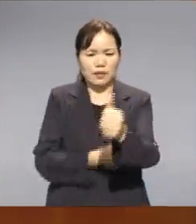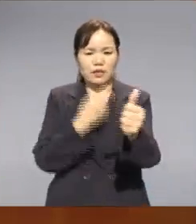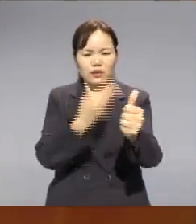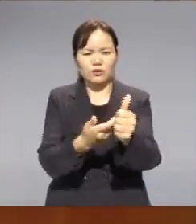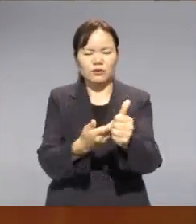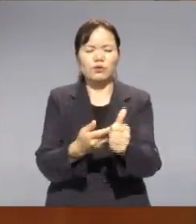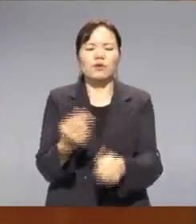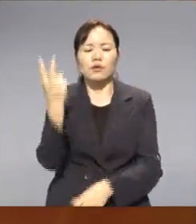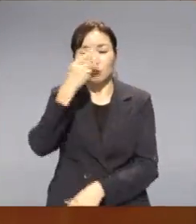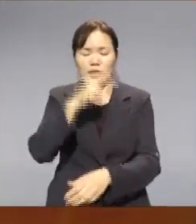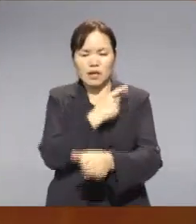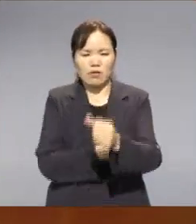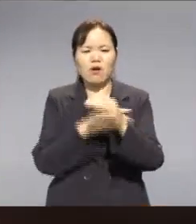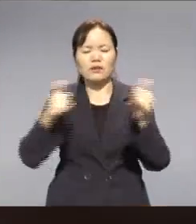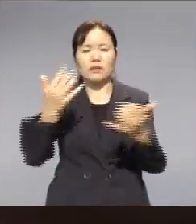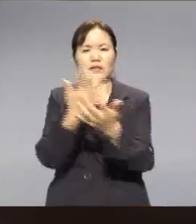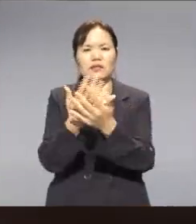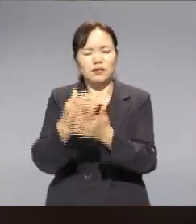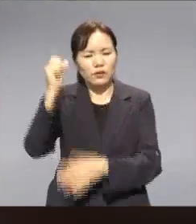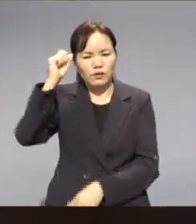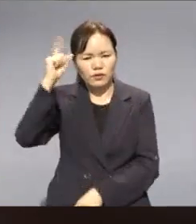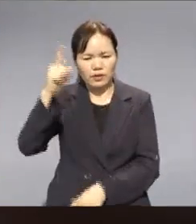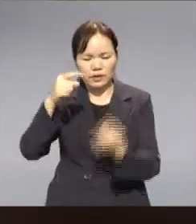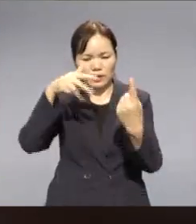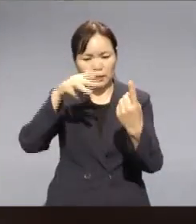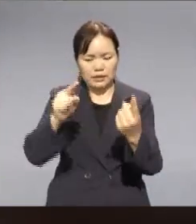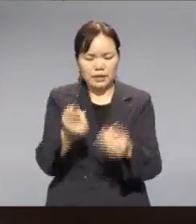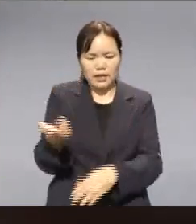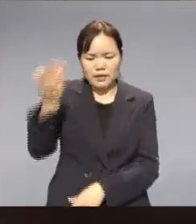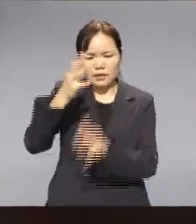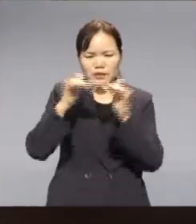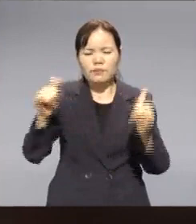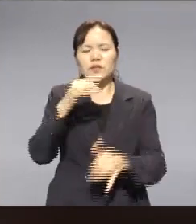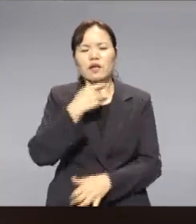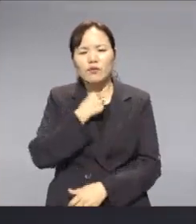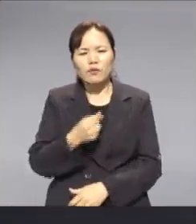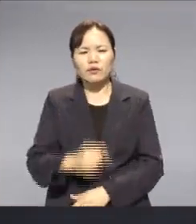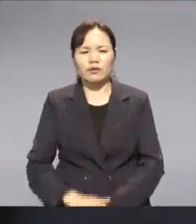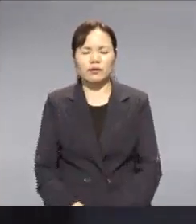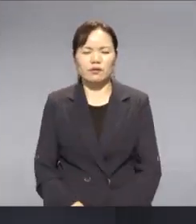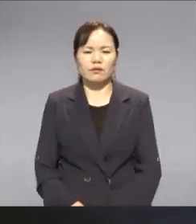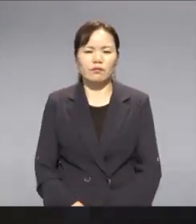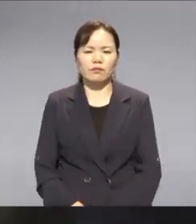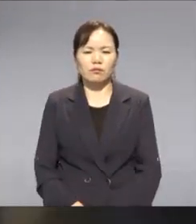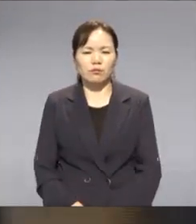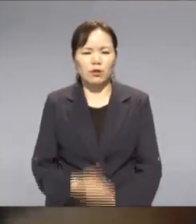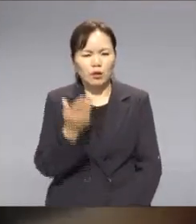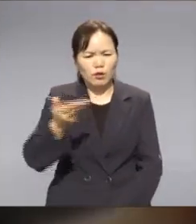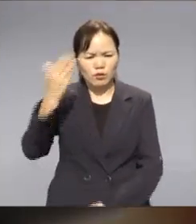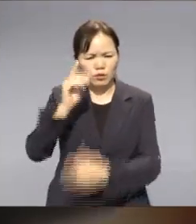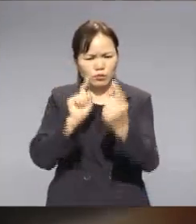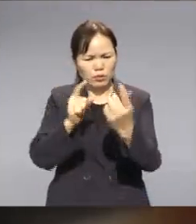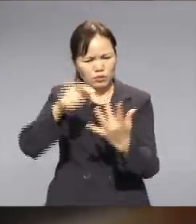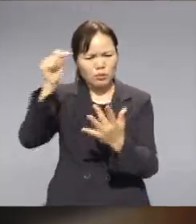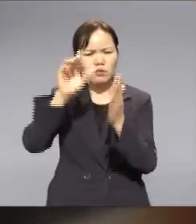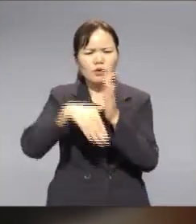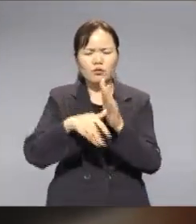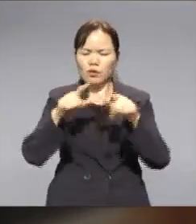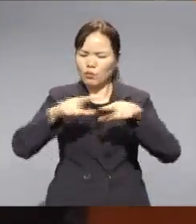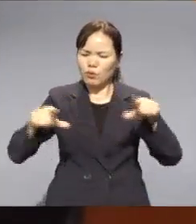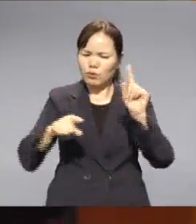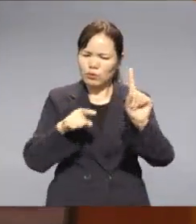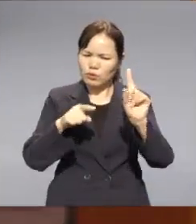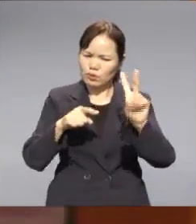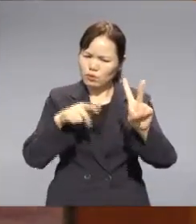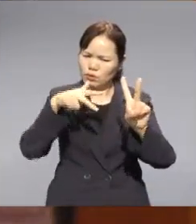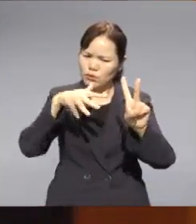당연히 심사권자는 서류상으로 뛰어난 1차 진급자를 선호합니다. 진급 대상 그룹을 선정을 할 때 보통 이제